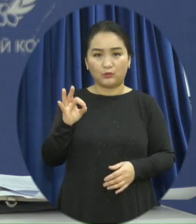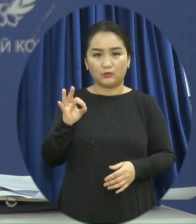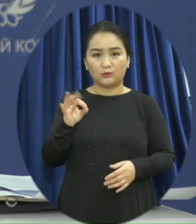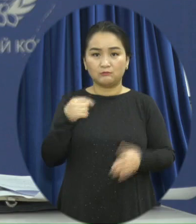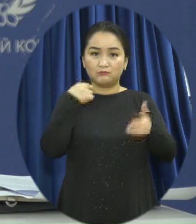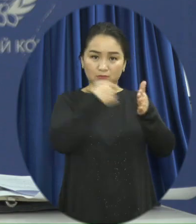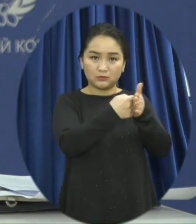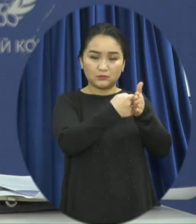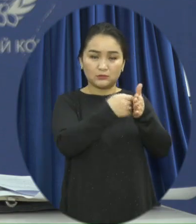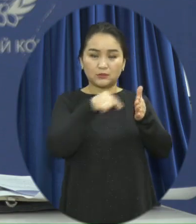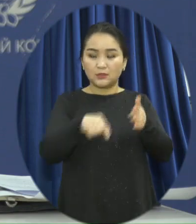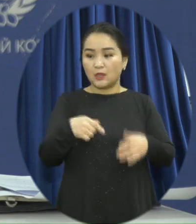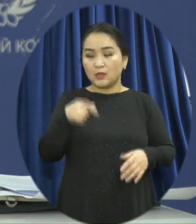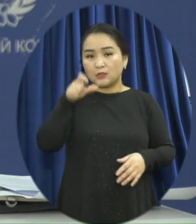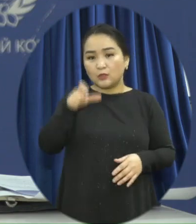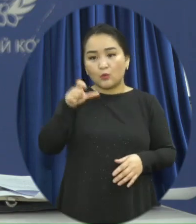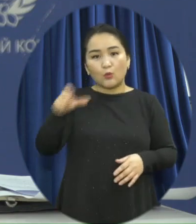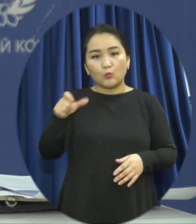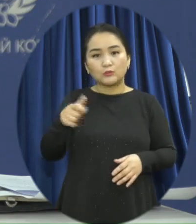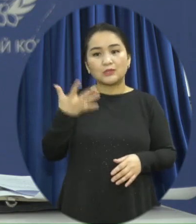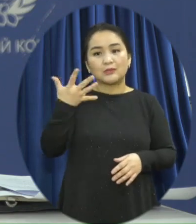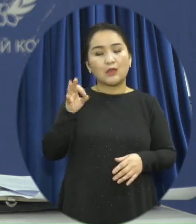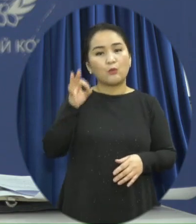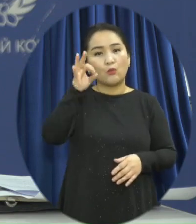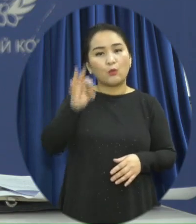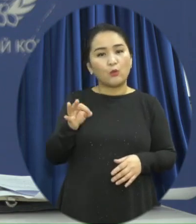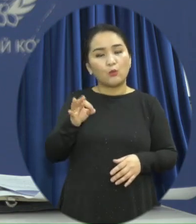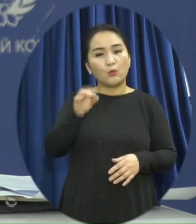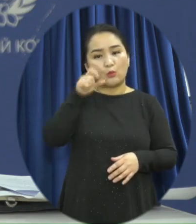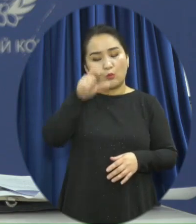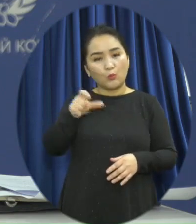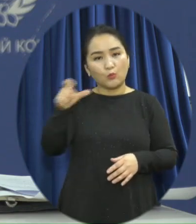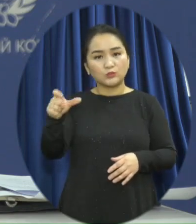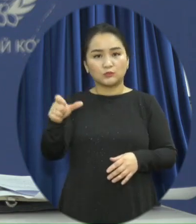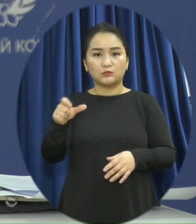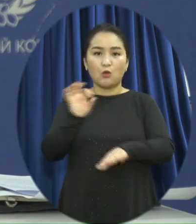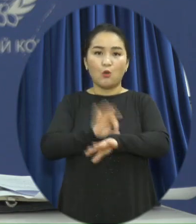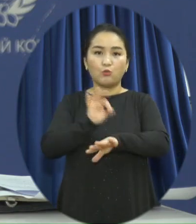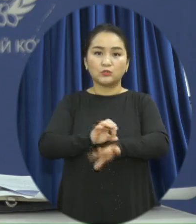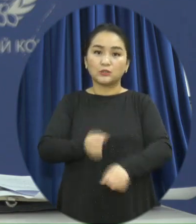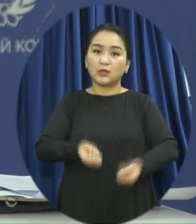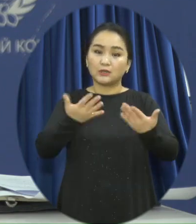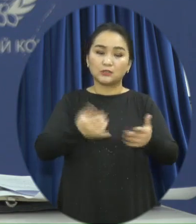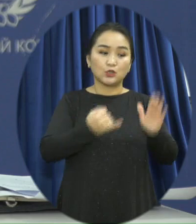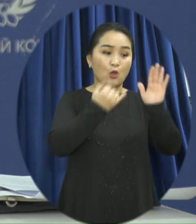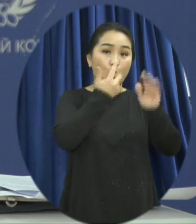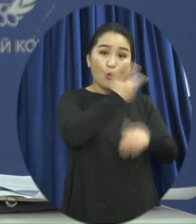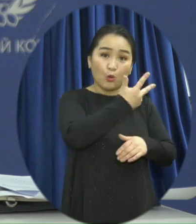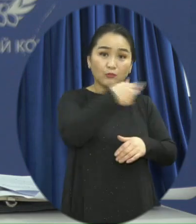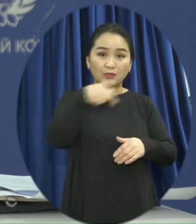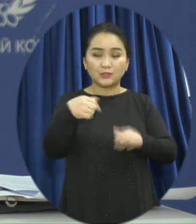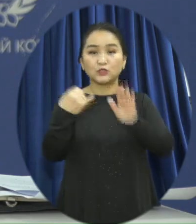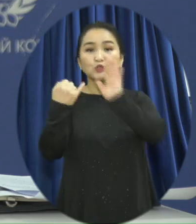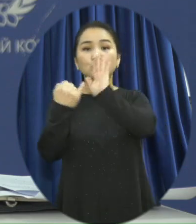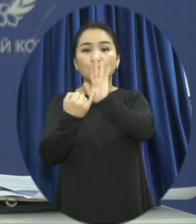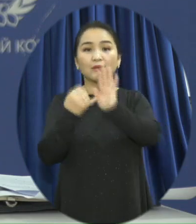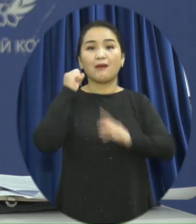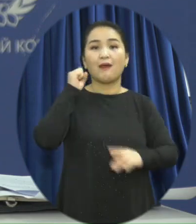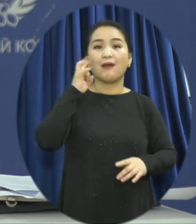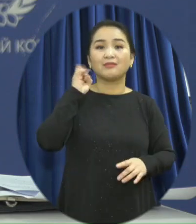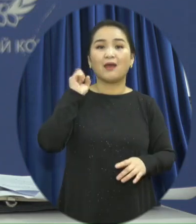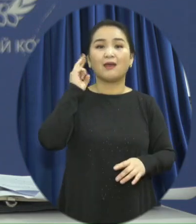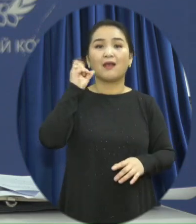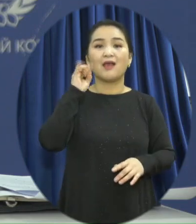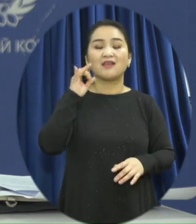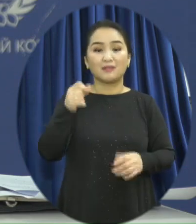байсан хүний 50% нь коронавирус илэрч байна. Тэгэхээр 3-аас 6-ны хооронд дарамын театрт тэр Анна Карина гэдэг жүжиг